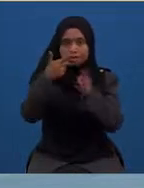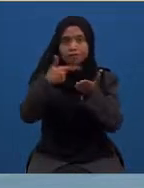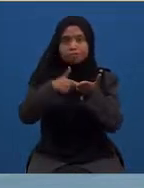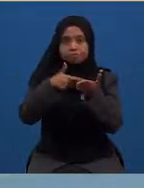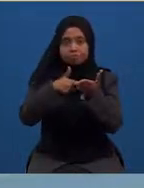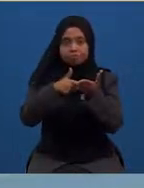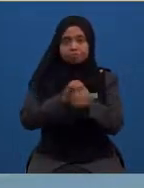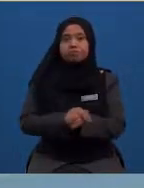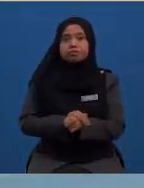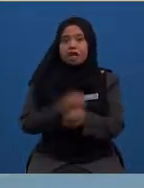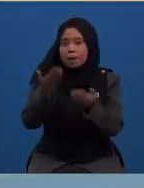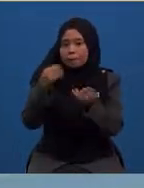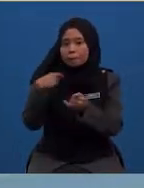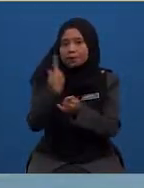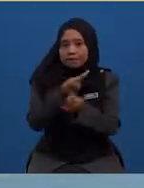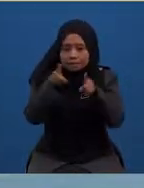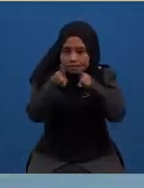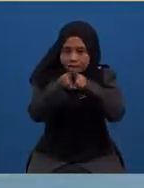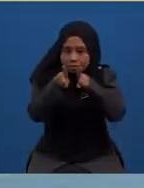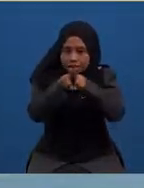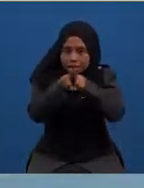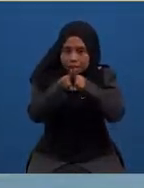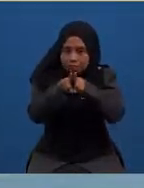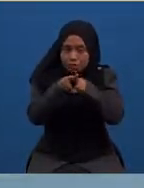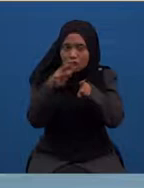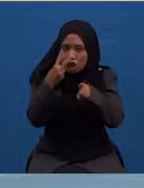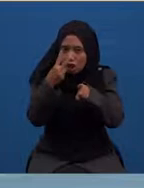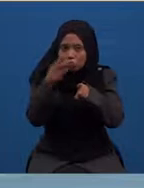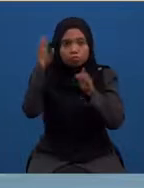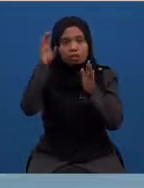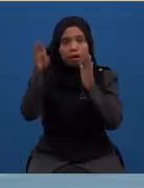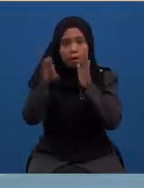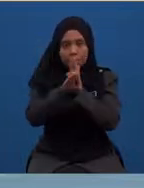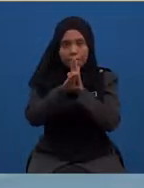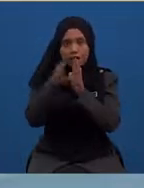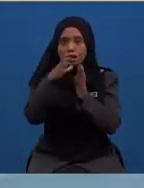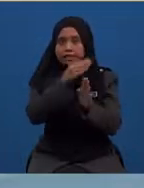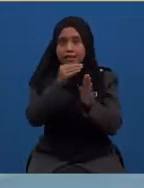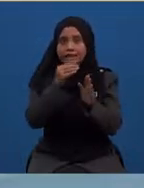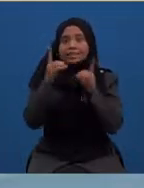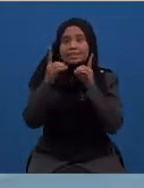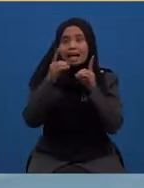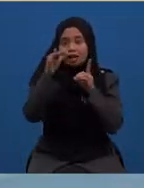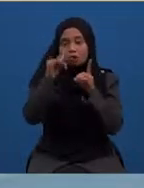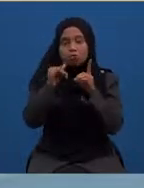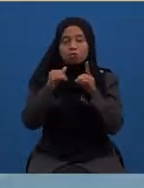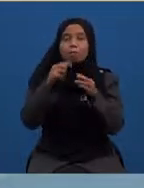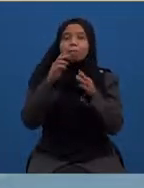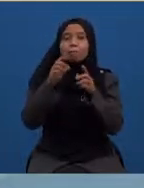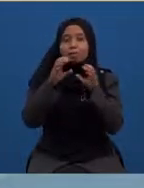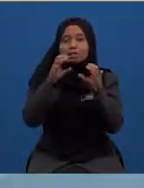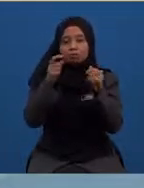ini, marilah kita bersama-sama mengamati gambar dan dialog perbualan sebuah